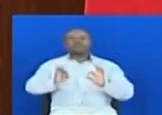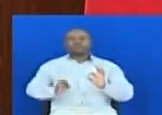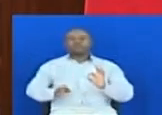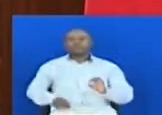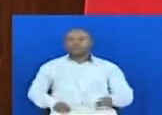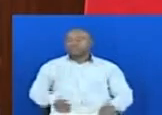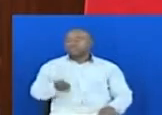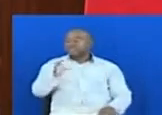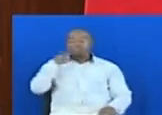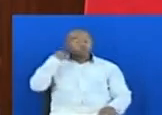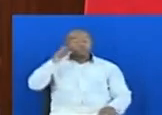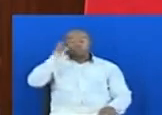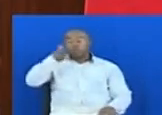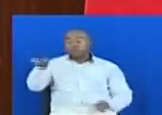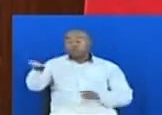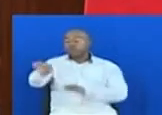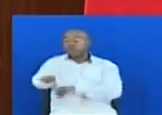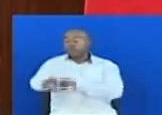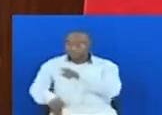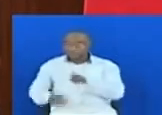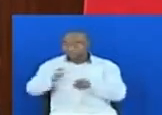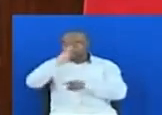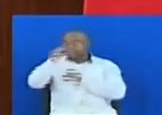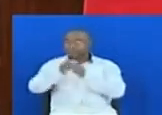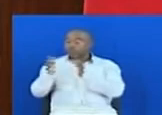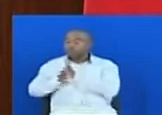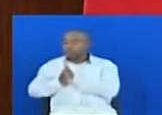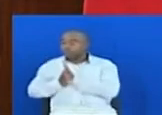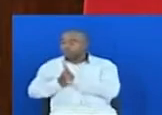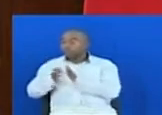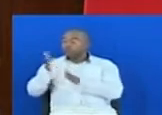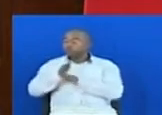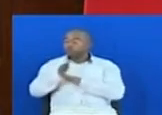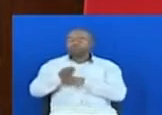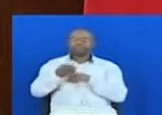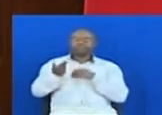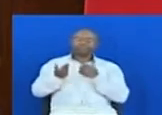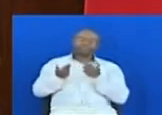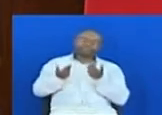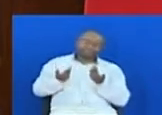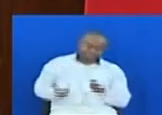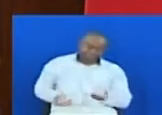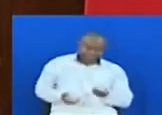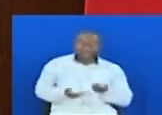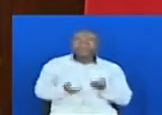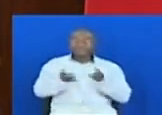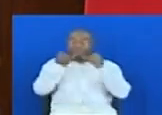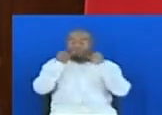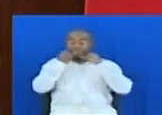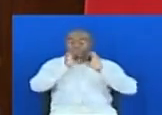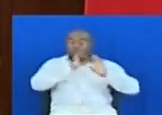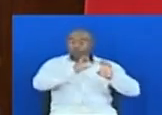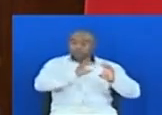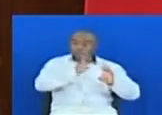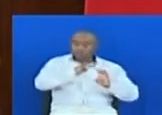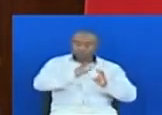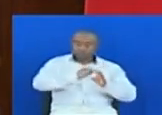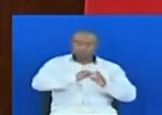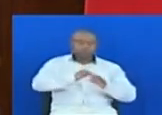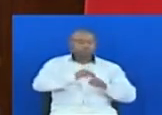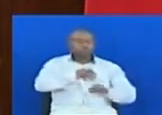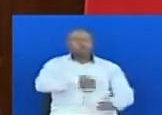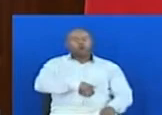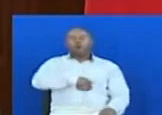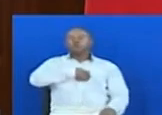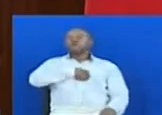tukipata taarifa za masuala mbalimbali za kutisha na za hii, tulikuwa tumerudi nyuma, tumeingiwa na hofu, tumejengwa